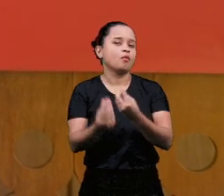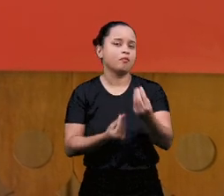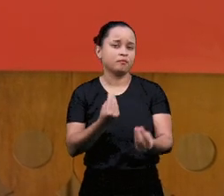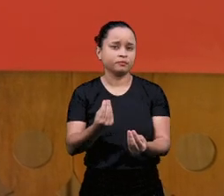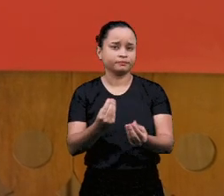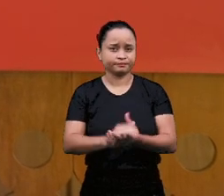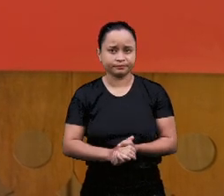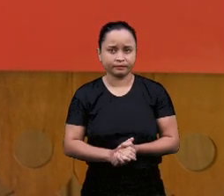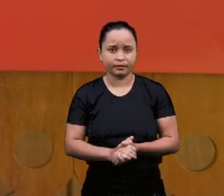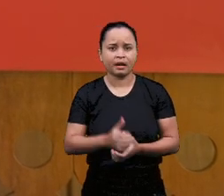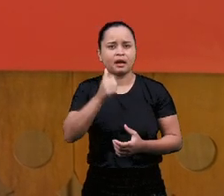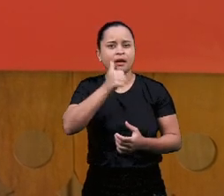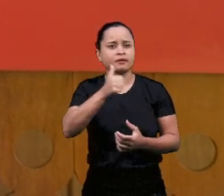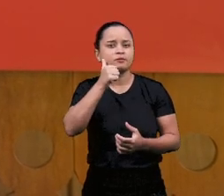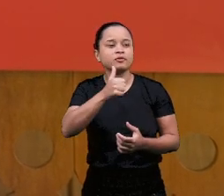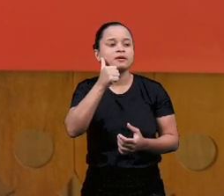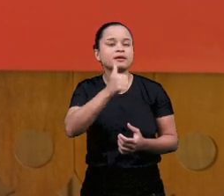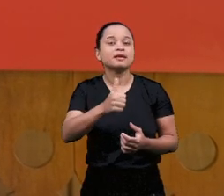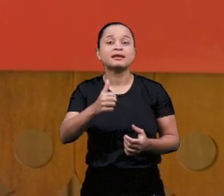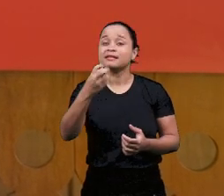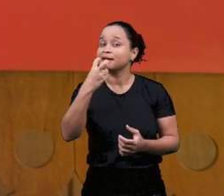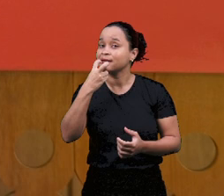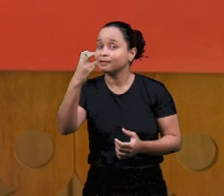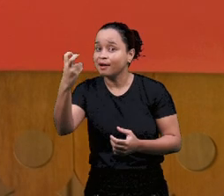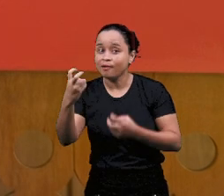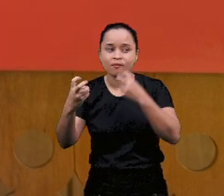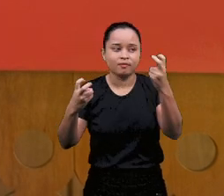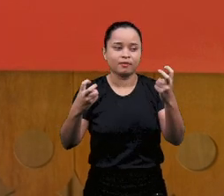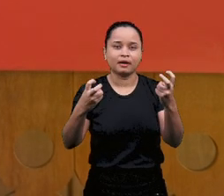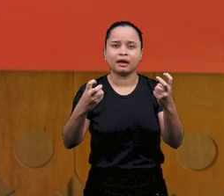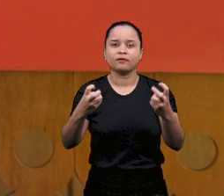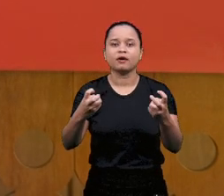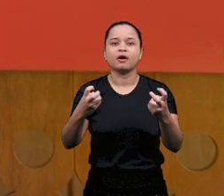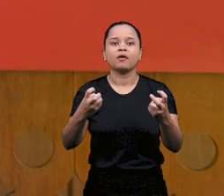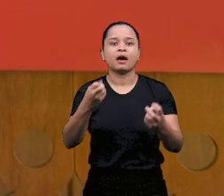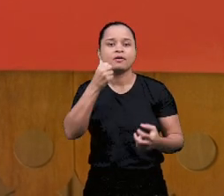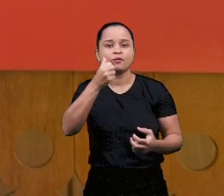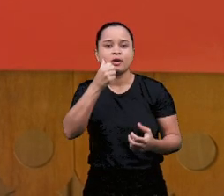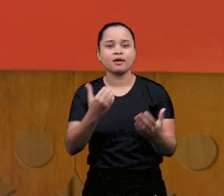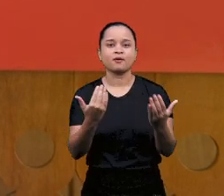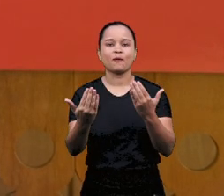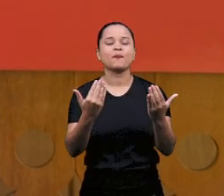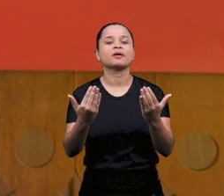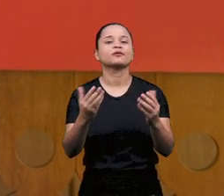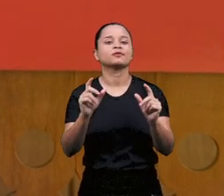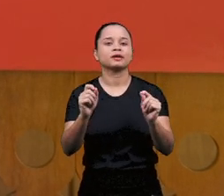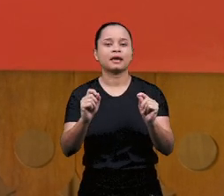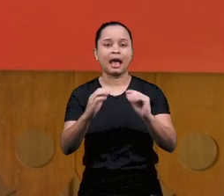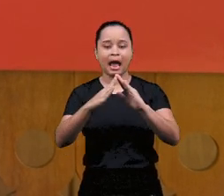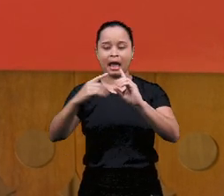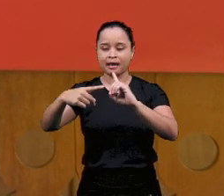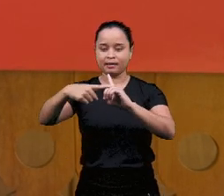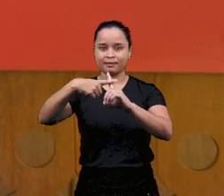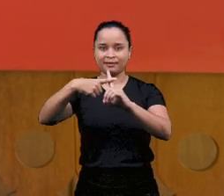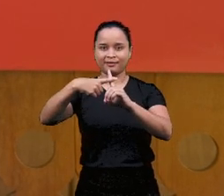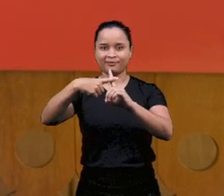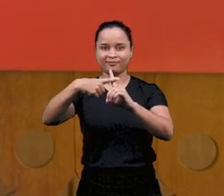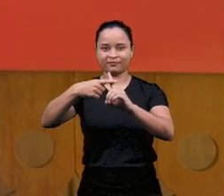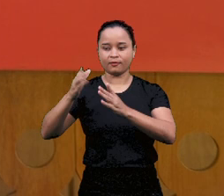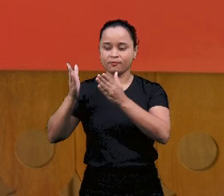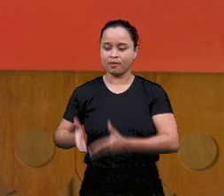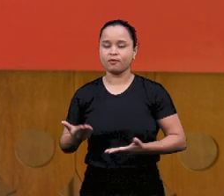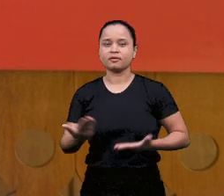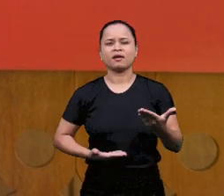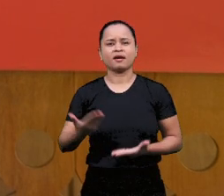crié, l'Église, les femmes ici, donc c'est l'Église fidèle qui crie, elle sait où